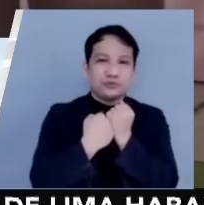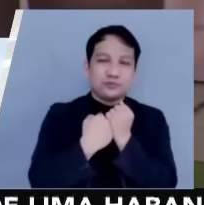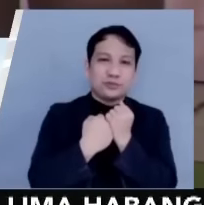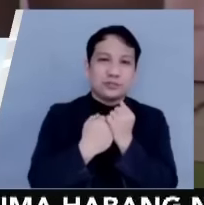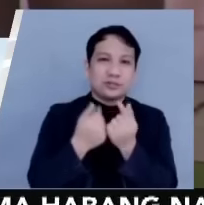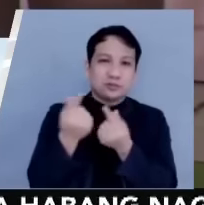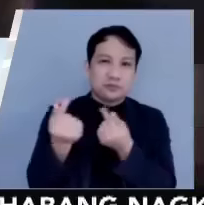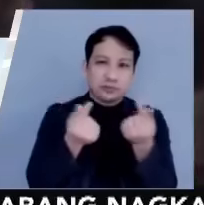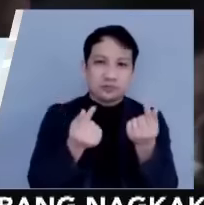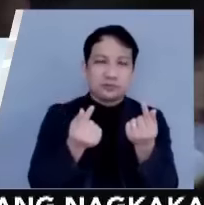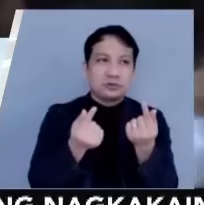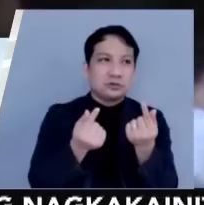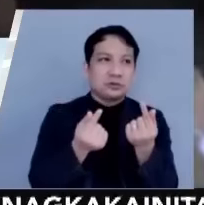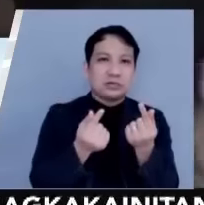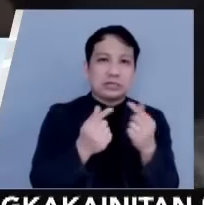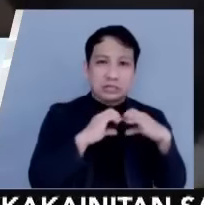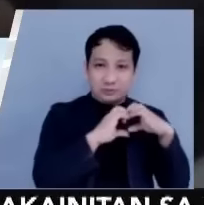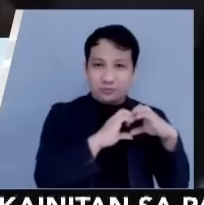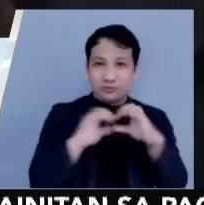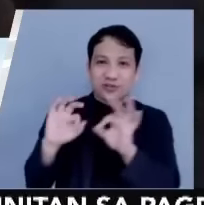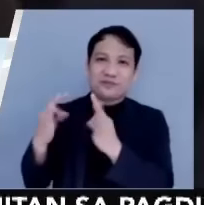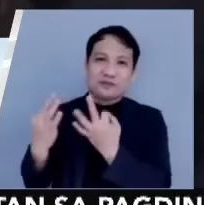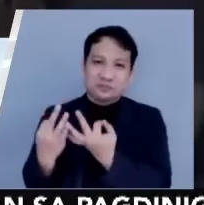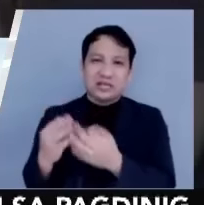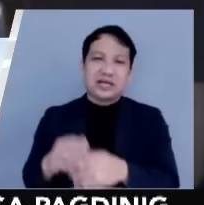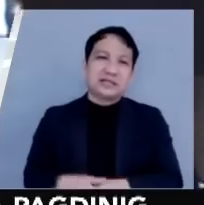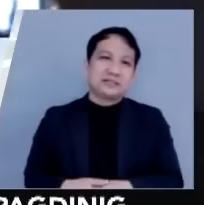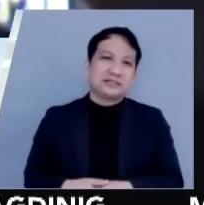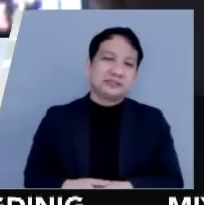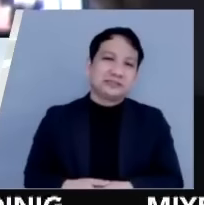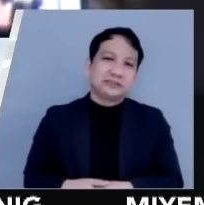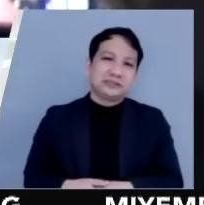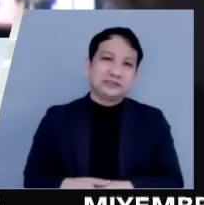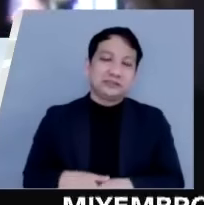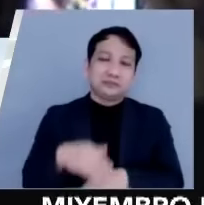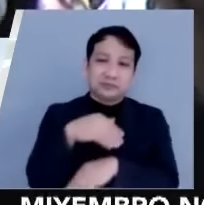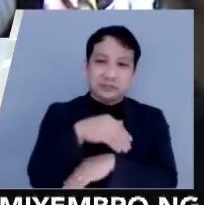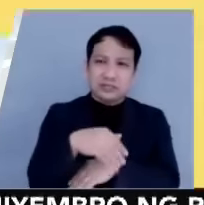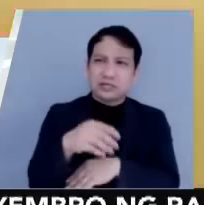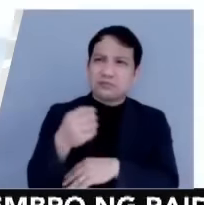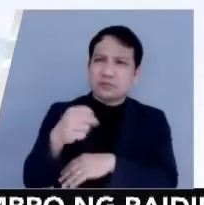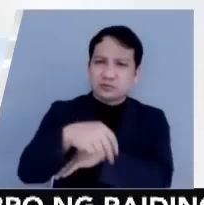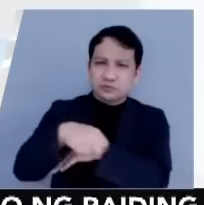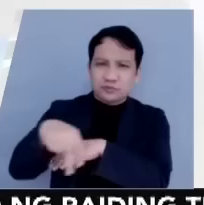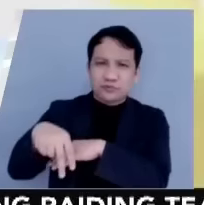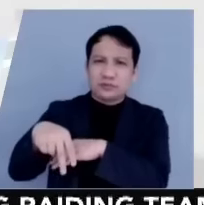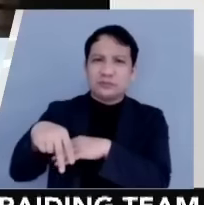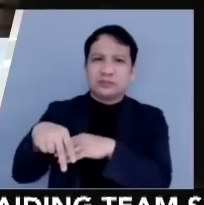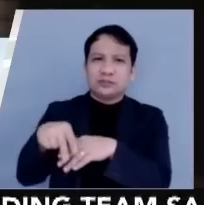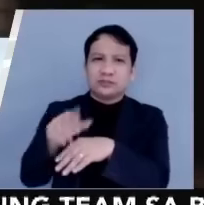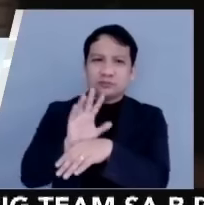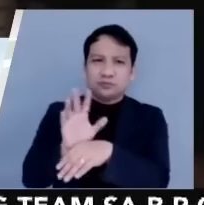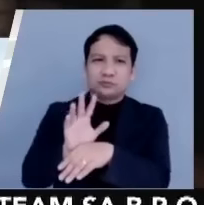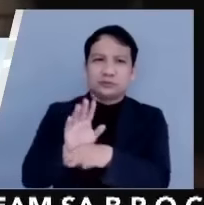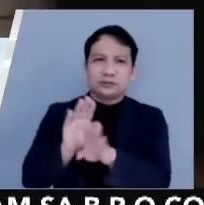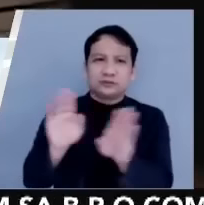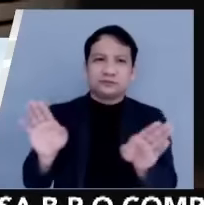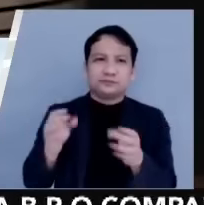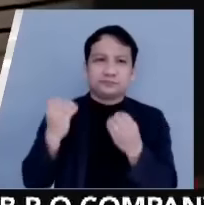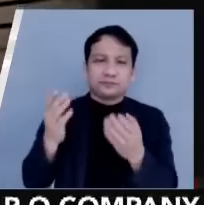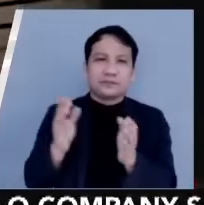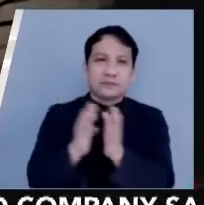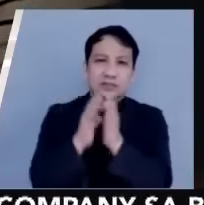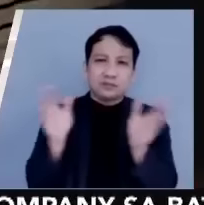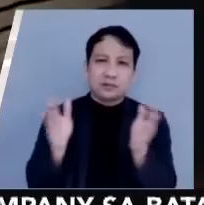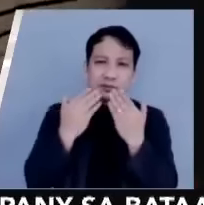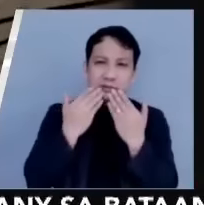at kapamilya. Nagkaroon din ng midnight screening sa ilang piling sinehan. Maraming salamat po to